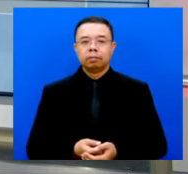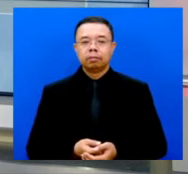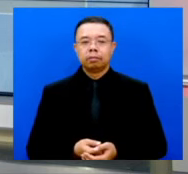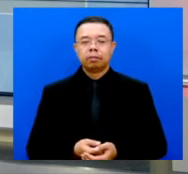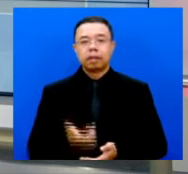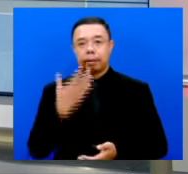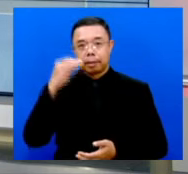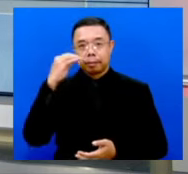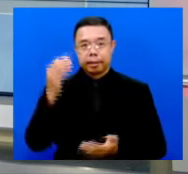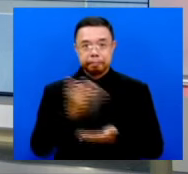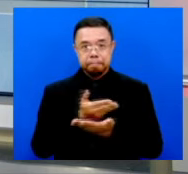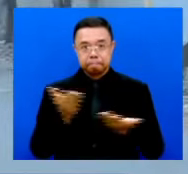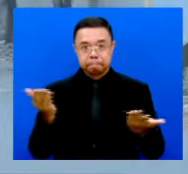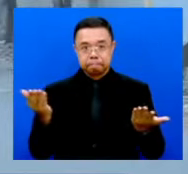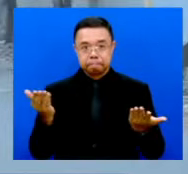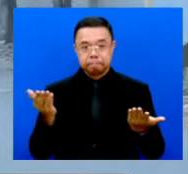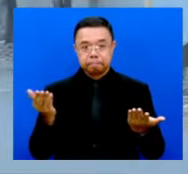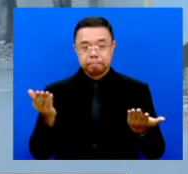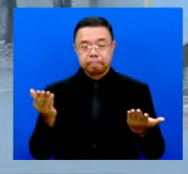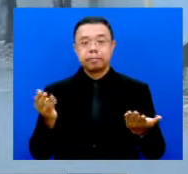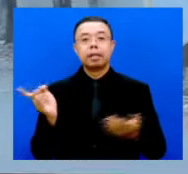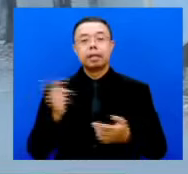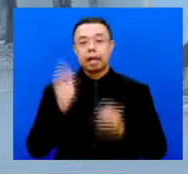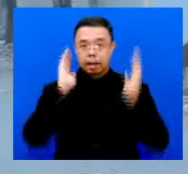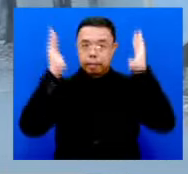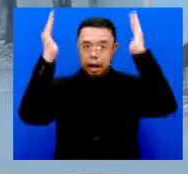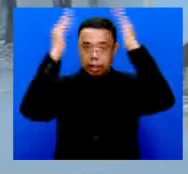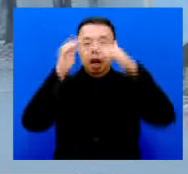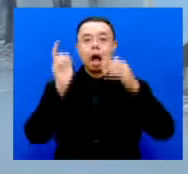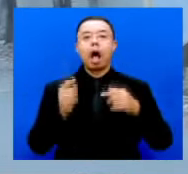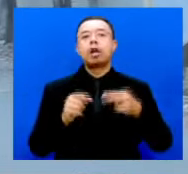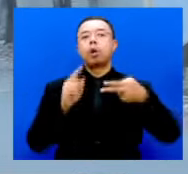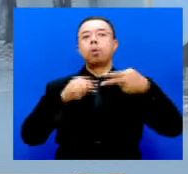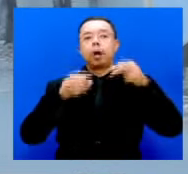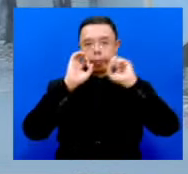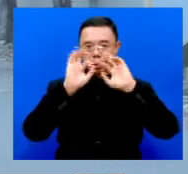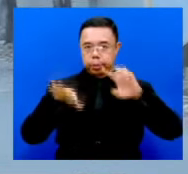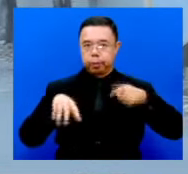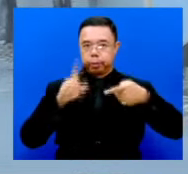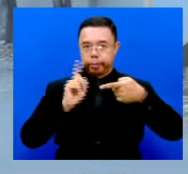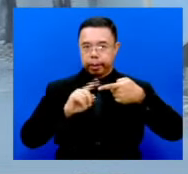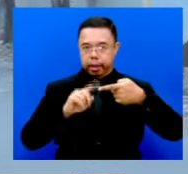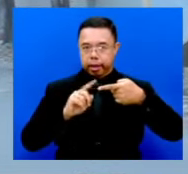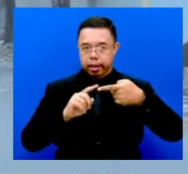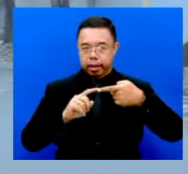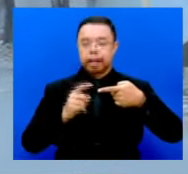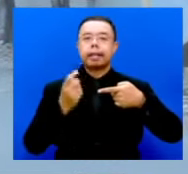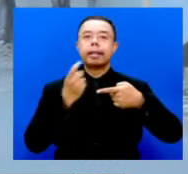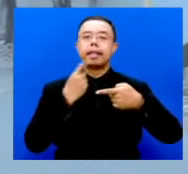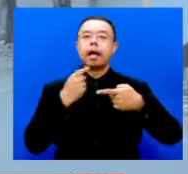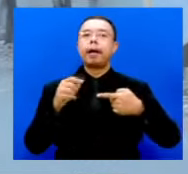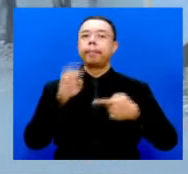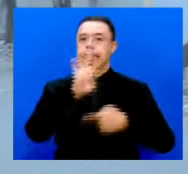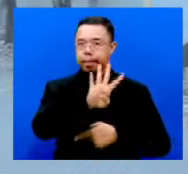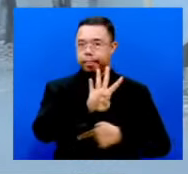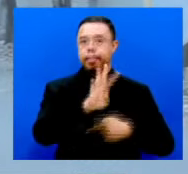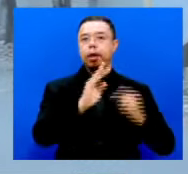Ya, selamat pagi Andi Kumala dan juga pemirsa. Dari Biro Makassar terdapat dua informasi menarik. Informasi pertama ini, 4